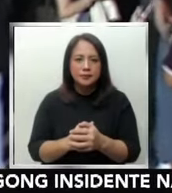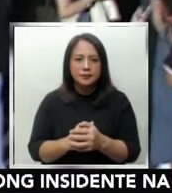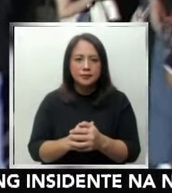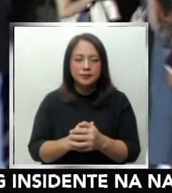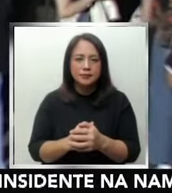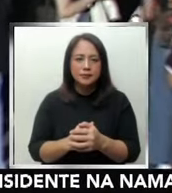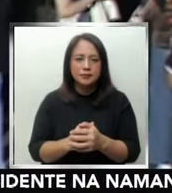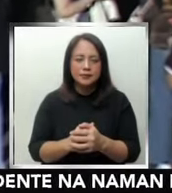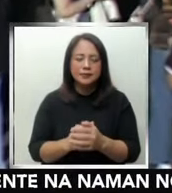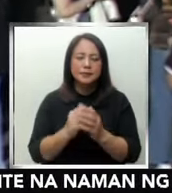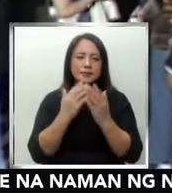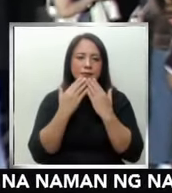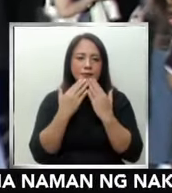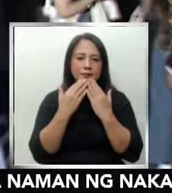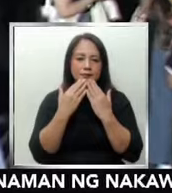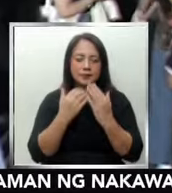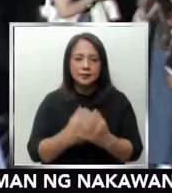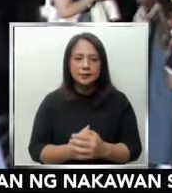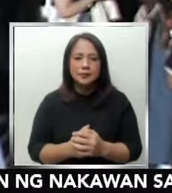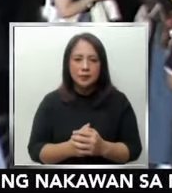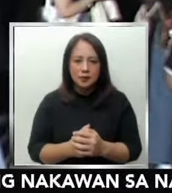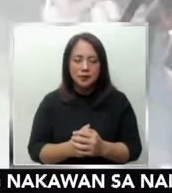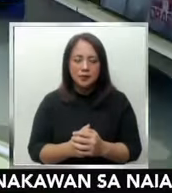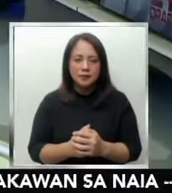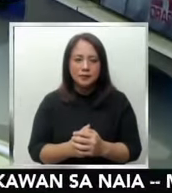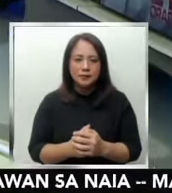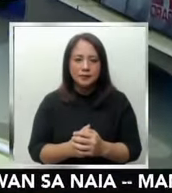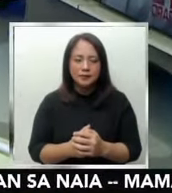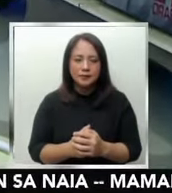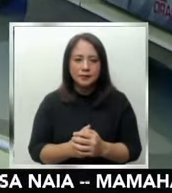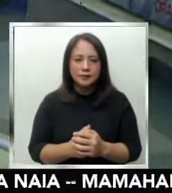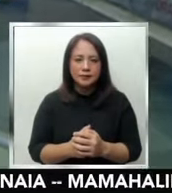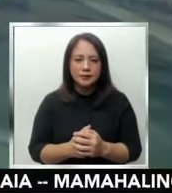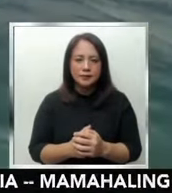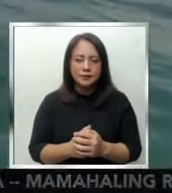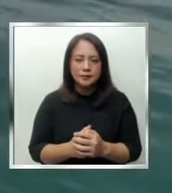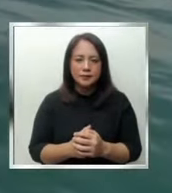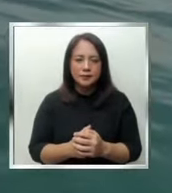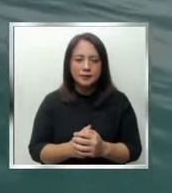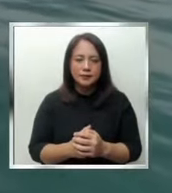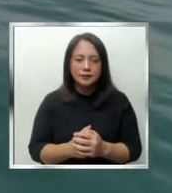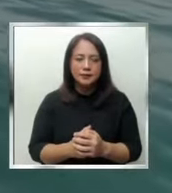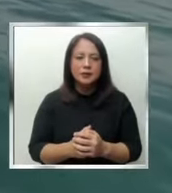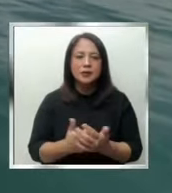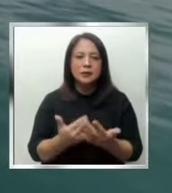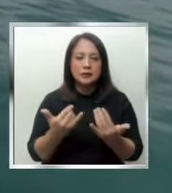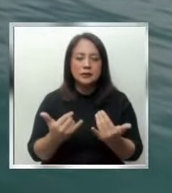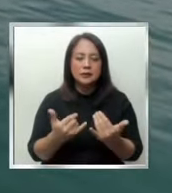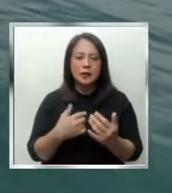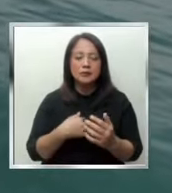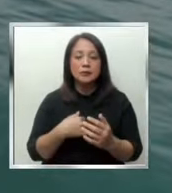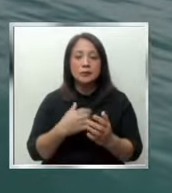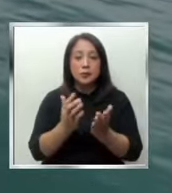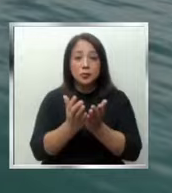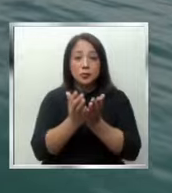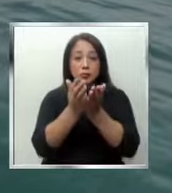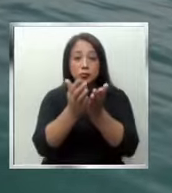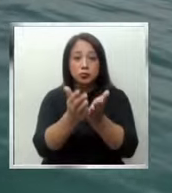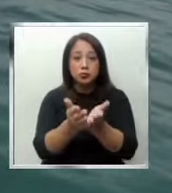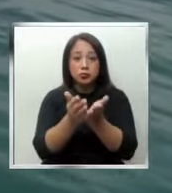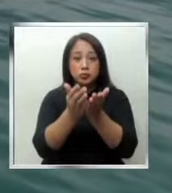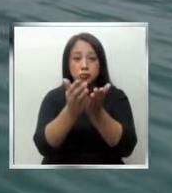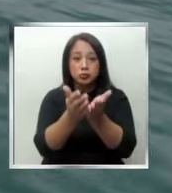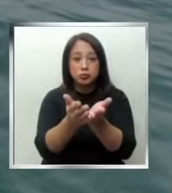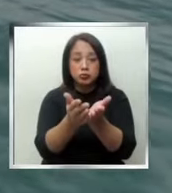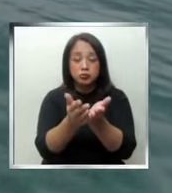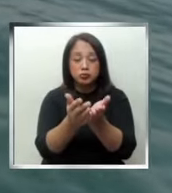Maraming salamat SAO Chino Gaston tuluyan ng lumubog sa bahagi ng Oriental Mindoro ang